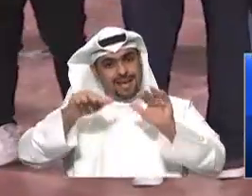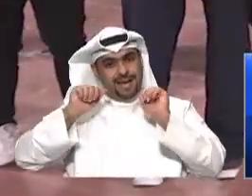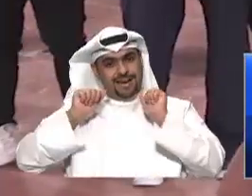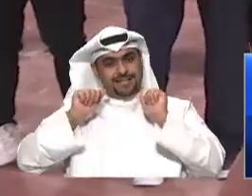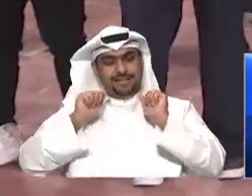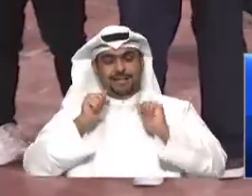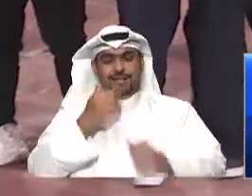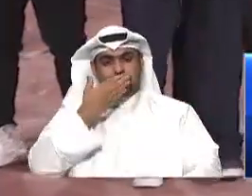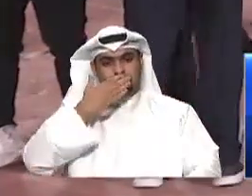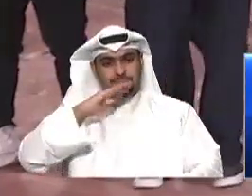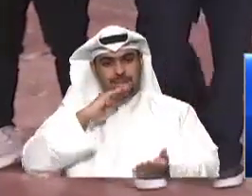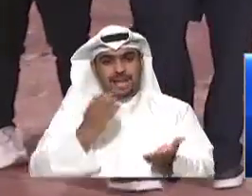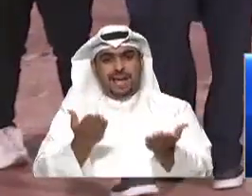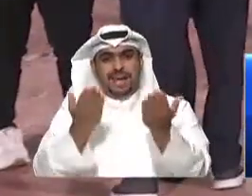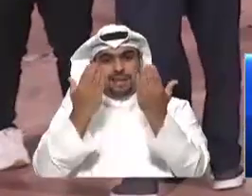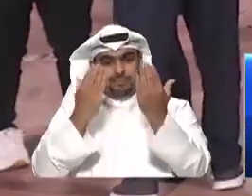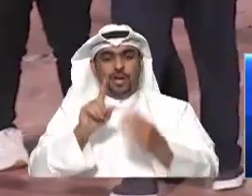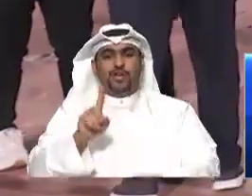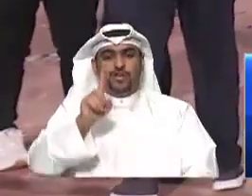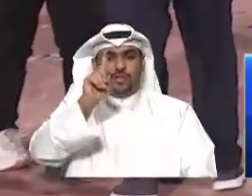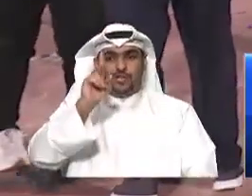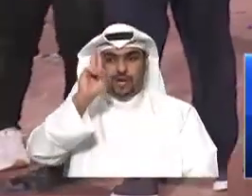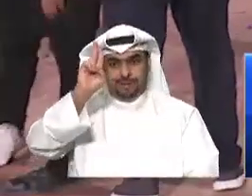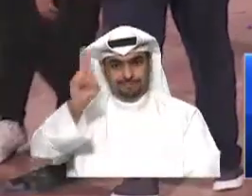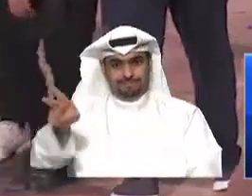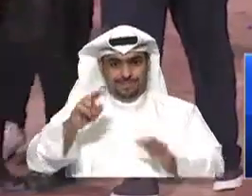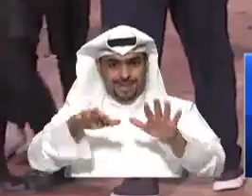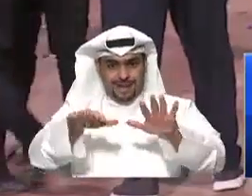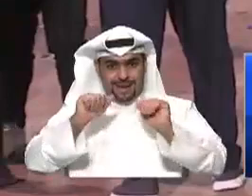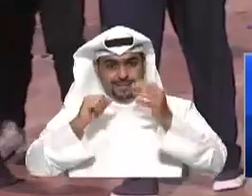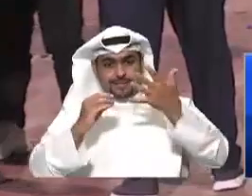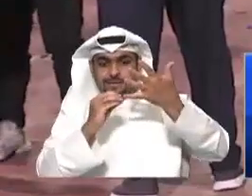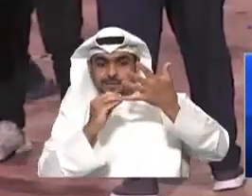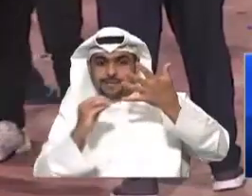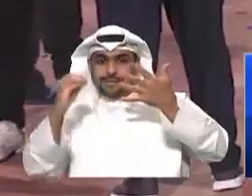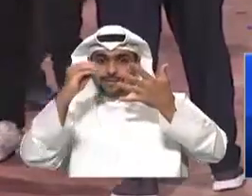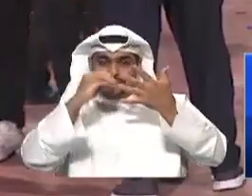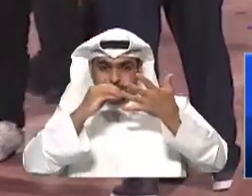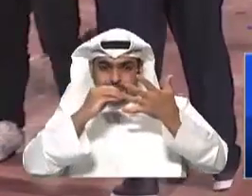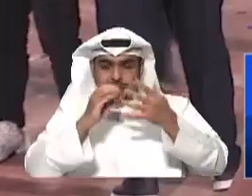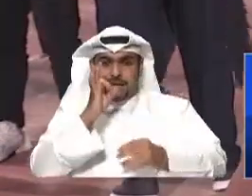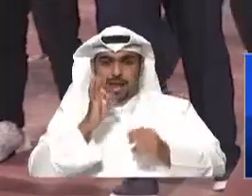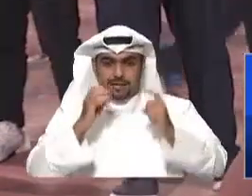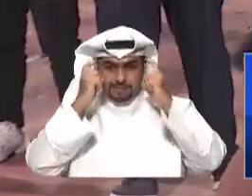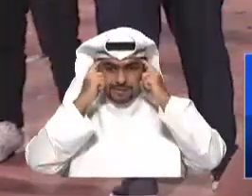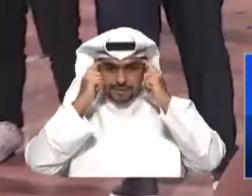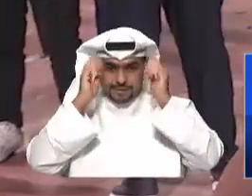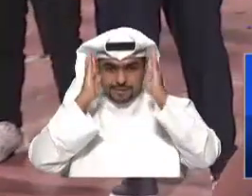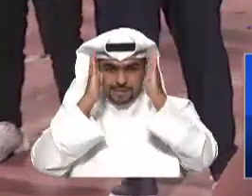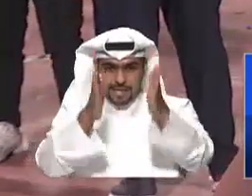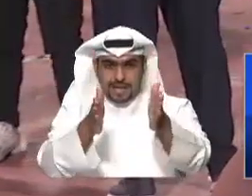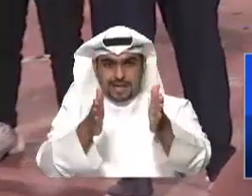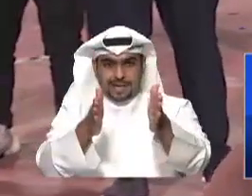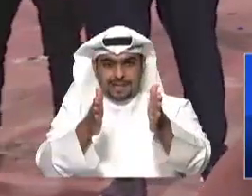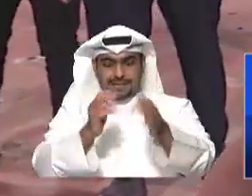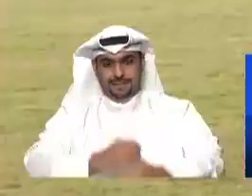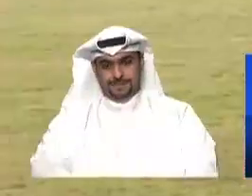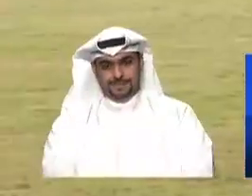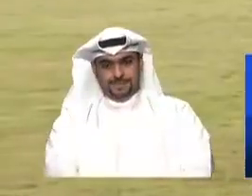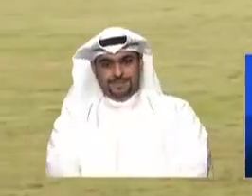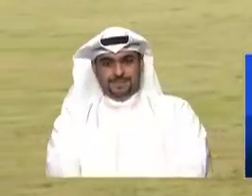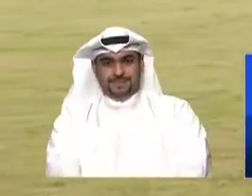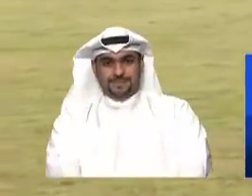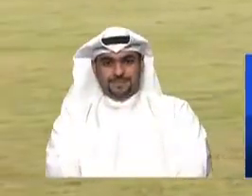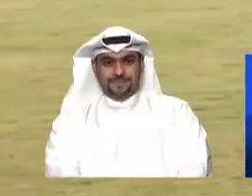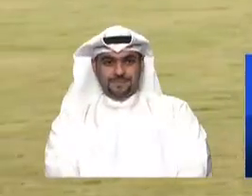النهائي وفي النهائي، احنا راح ناخذ كل مباراة بروحها ونركز عليها وإن شاء الله اللي الله كاتبه بيصير ان شاء الله. احب